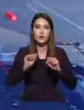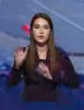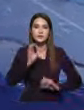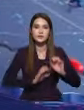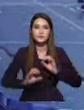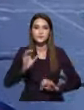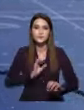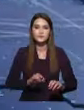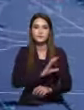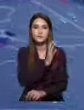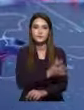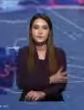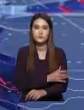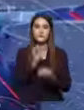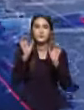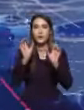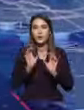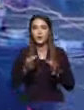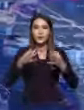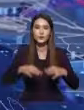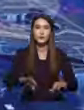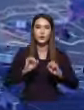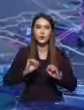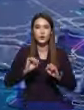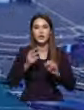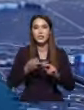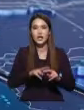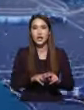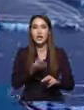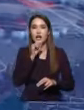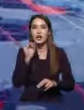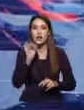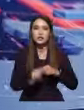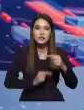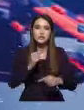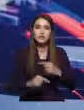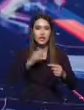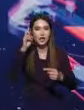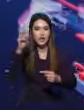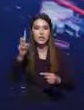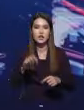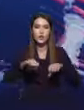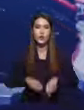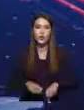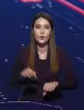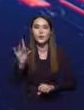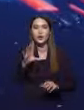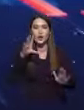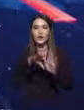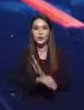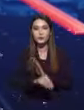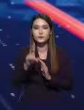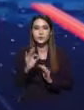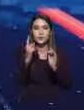күшейту. Конституцияның ең жоғары заңды күші бар ата заңымыз еліміздің бүкіл құқықтық жүйесінің тірегі. Алайда белгілі бір заң актісі